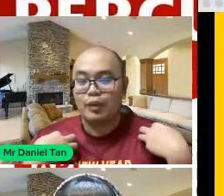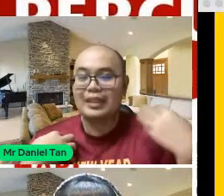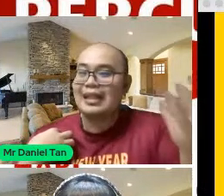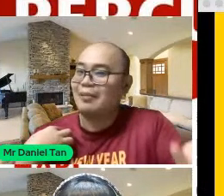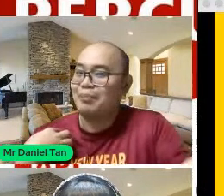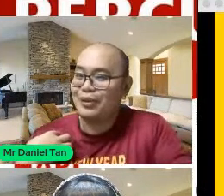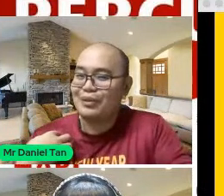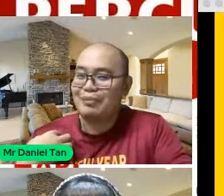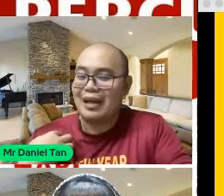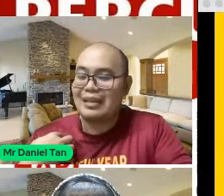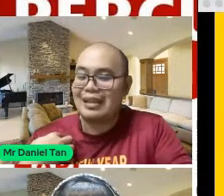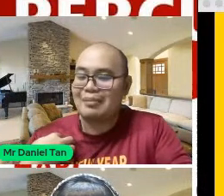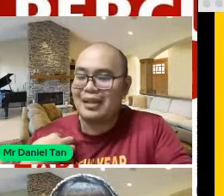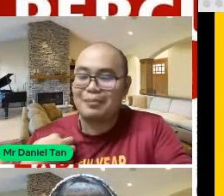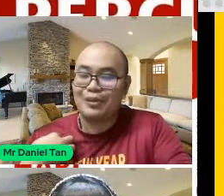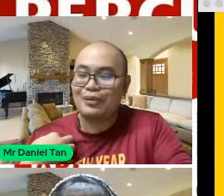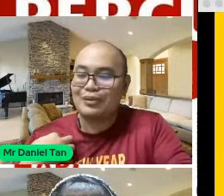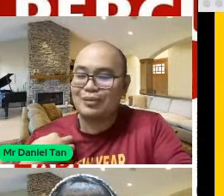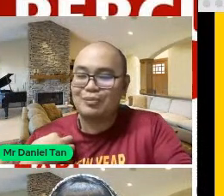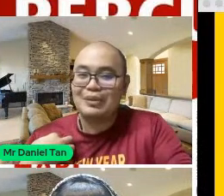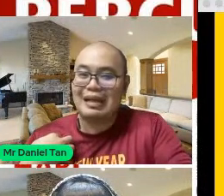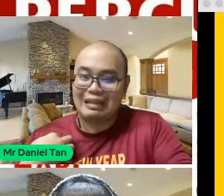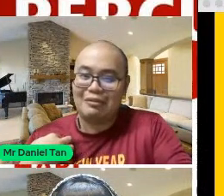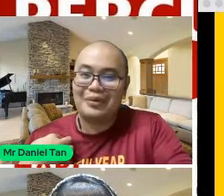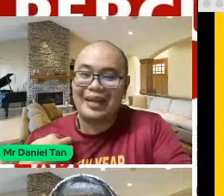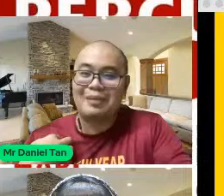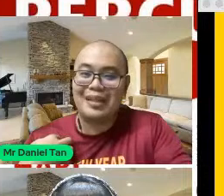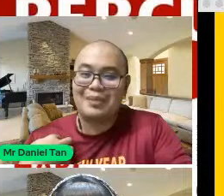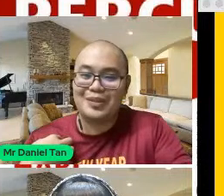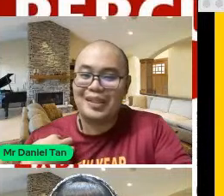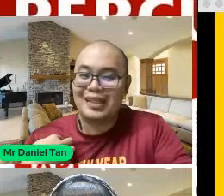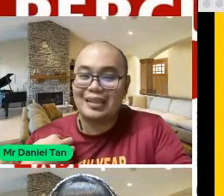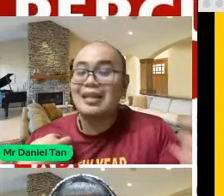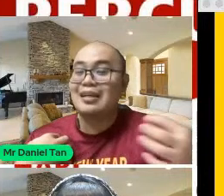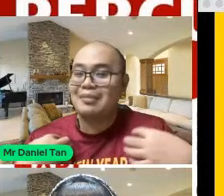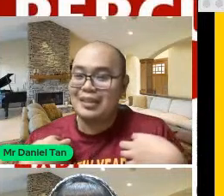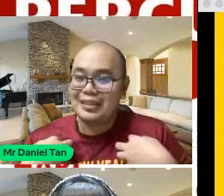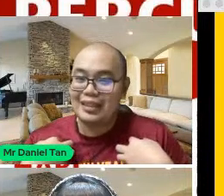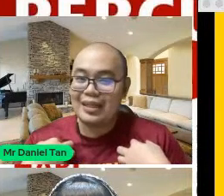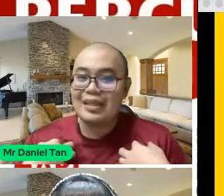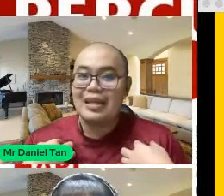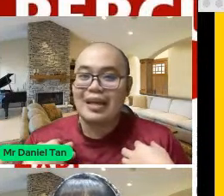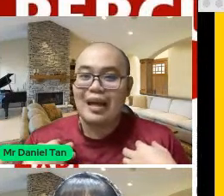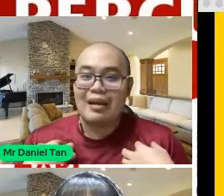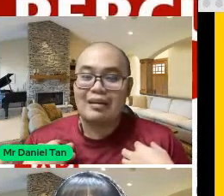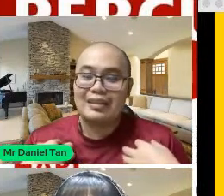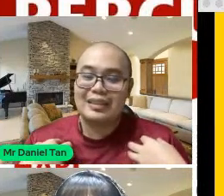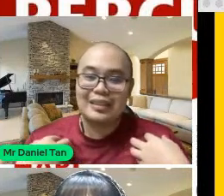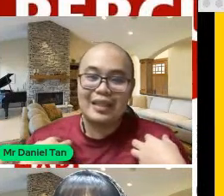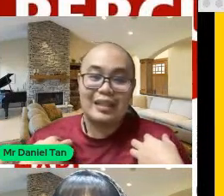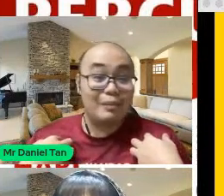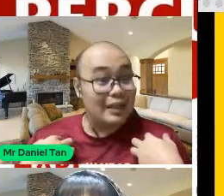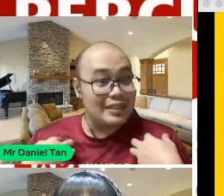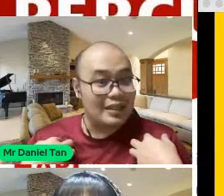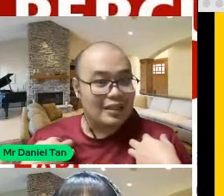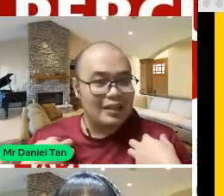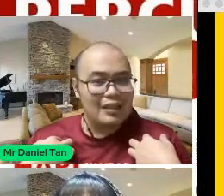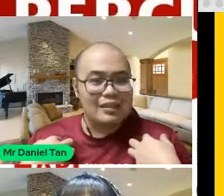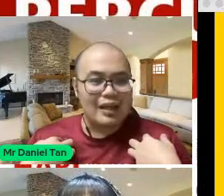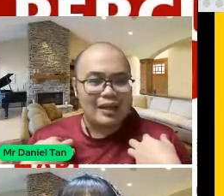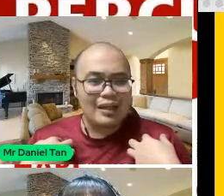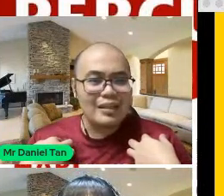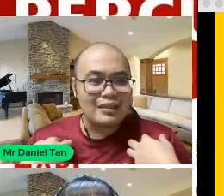mungkin dalam penonton dalam Ali penonton pun ada orang yang hebat sama juga akan bagi saya kerja saya adalah